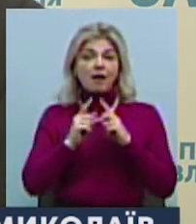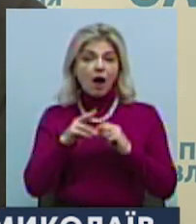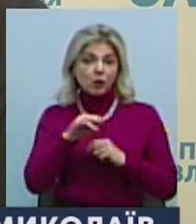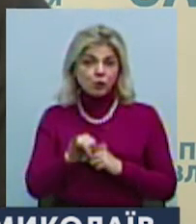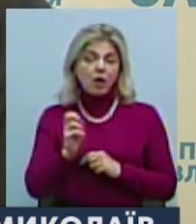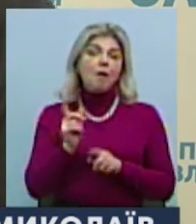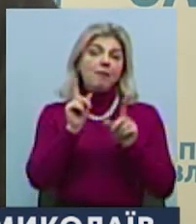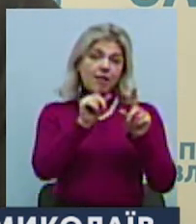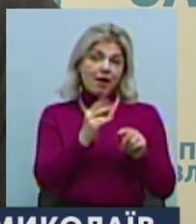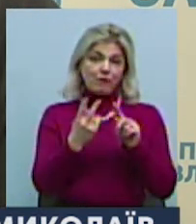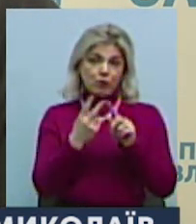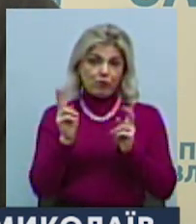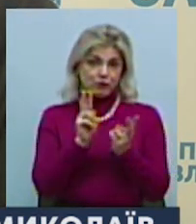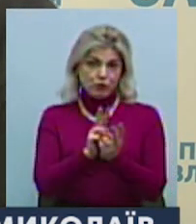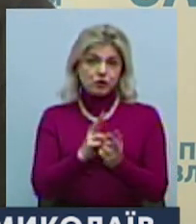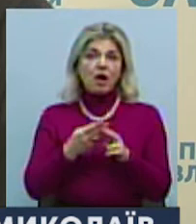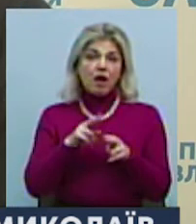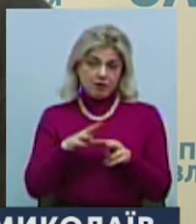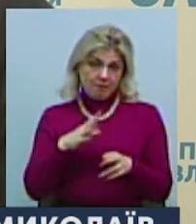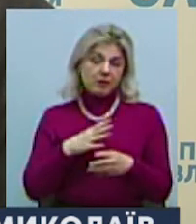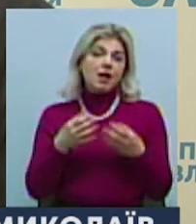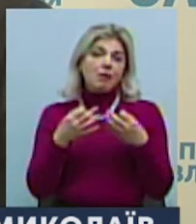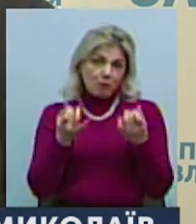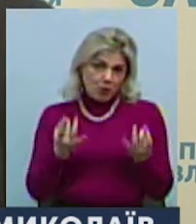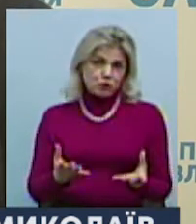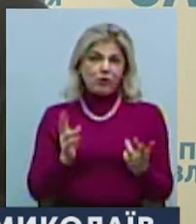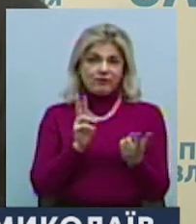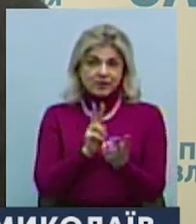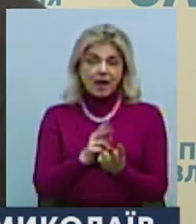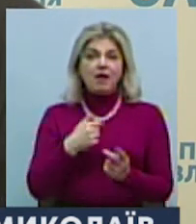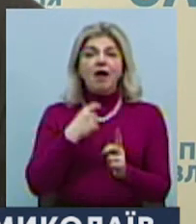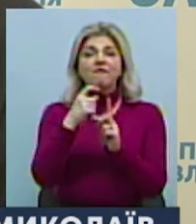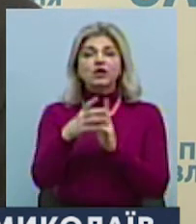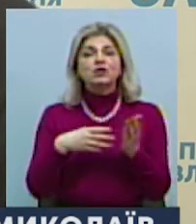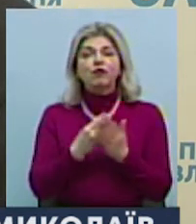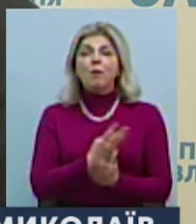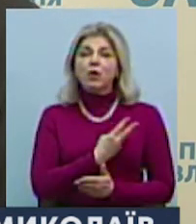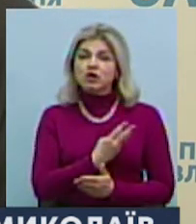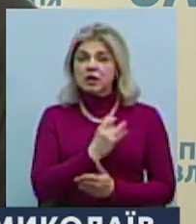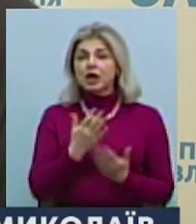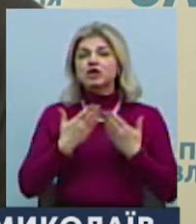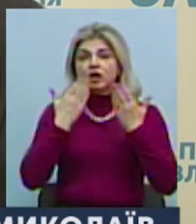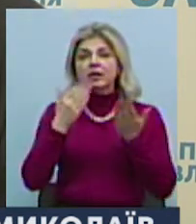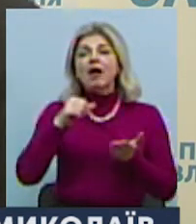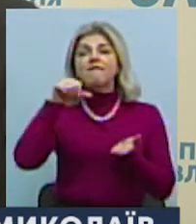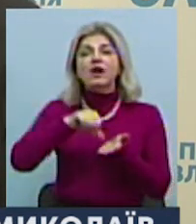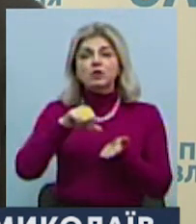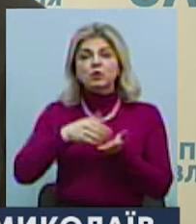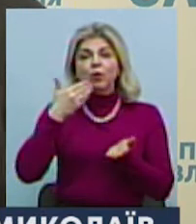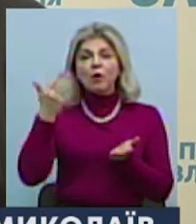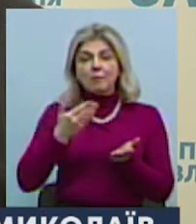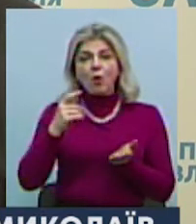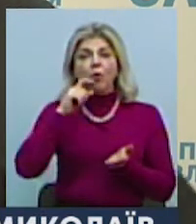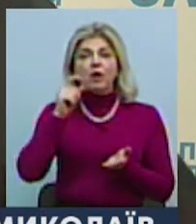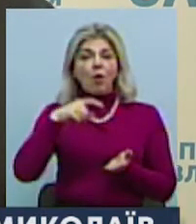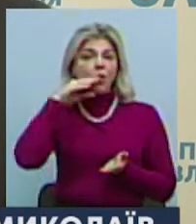другу зустріч. Друга зустріч була більш невимушеною, простою. Я йому висловив свої побажання і зачитав йому лист українських козаків з проханням